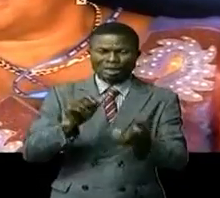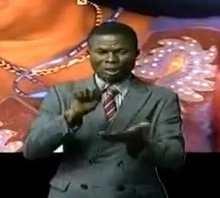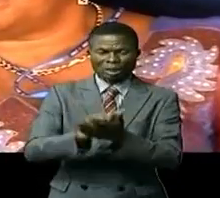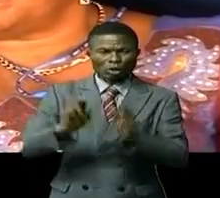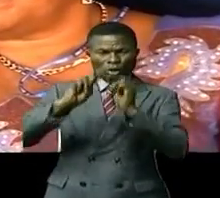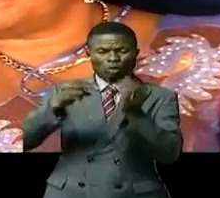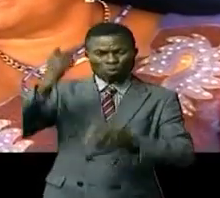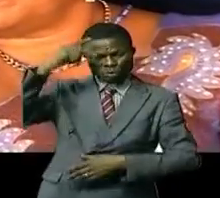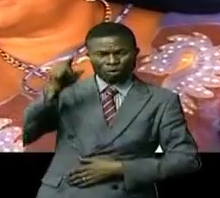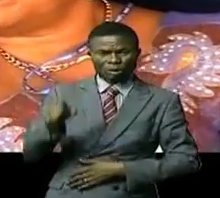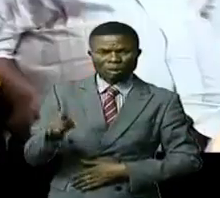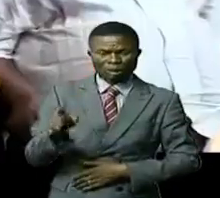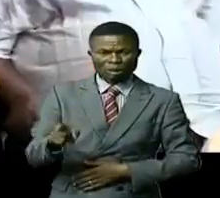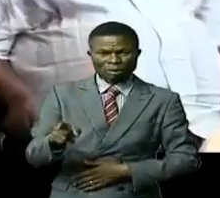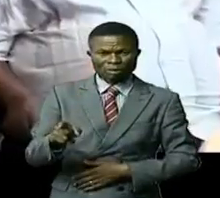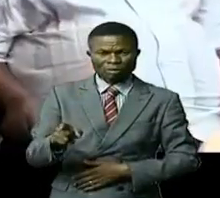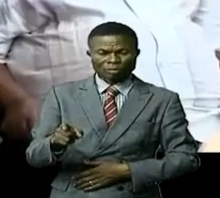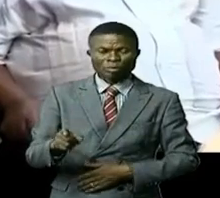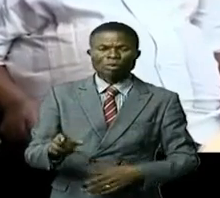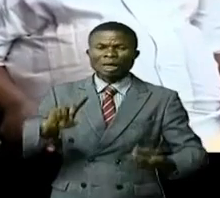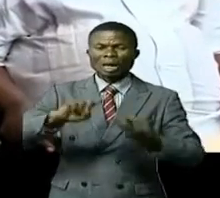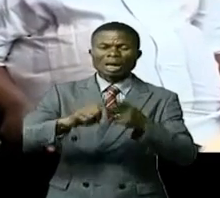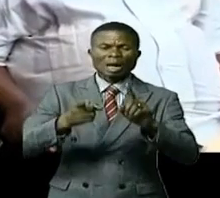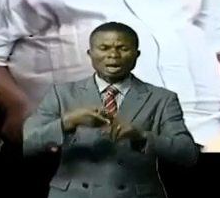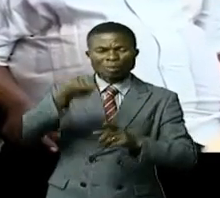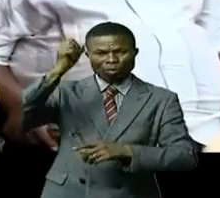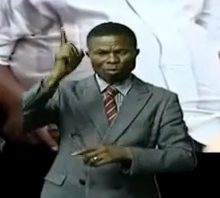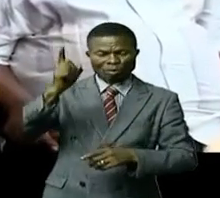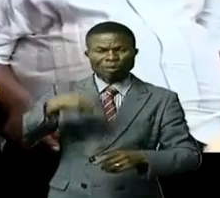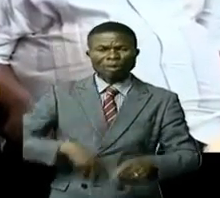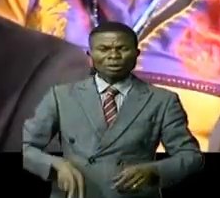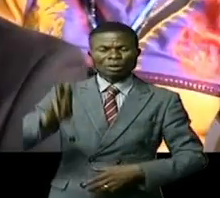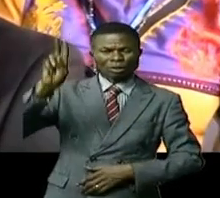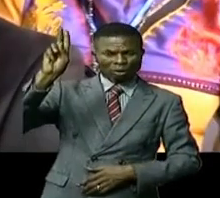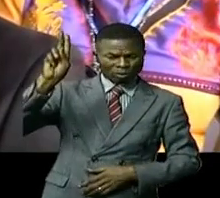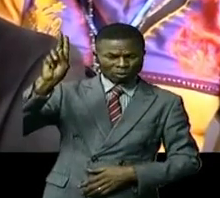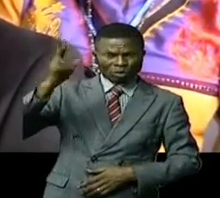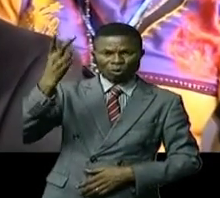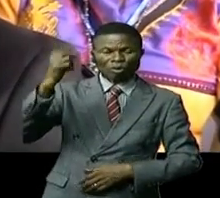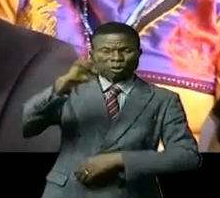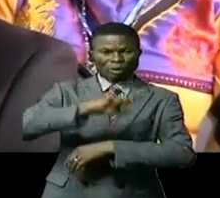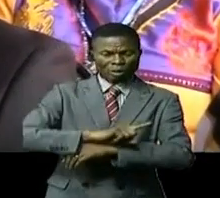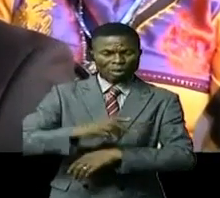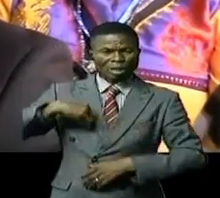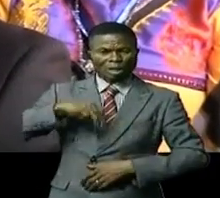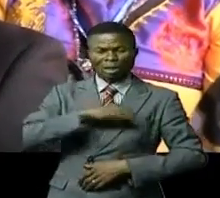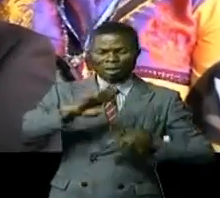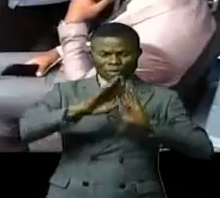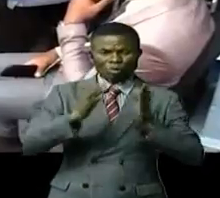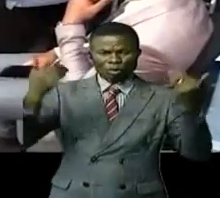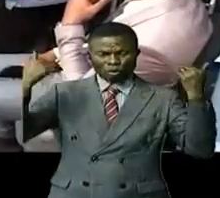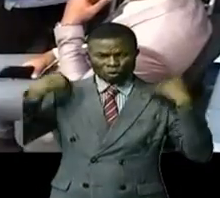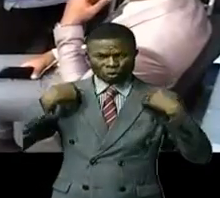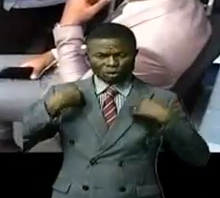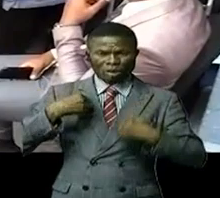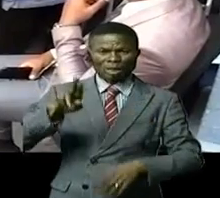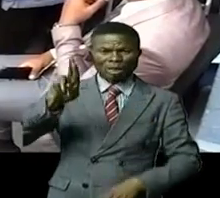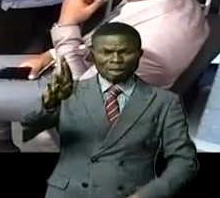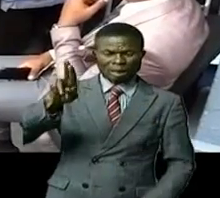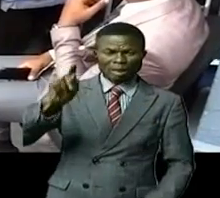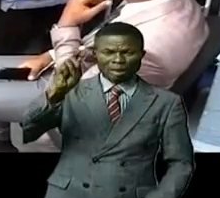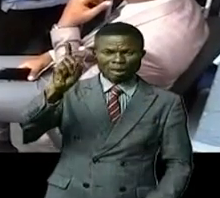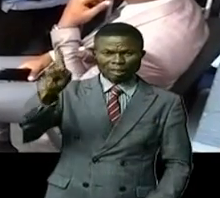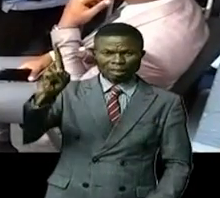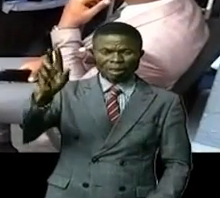ce parti politique, allié principal de l'UDPS. Pendant 2 jours, le membre cadre du RDT